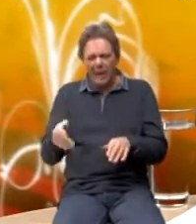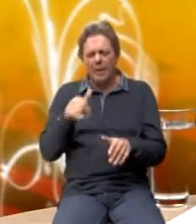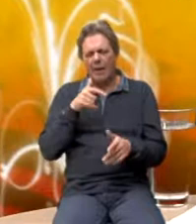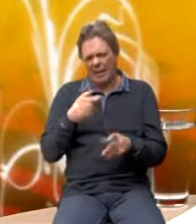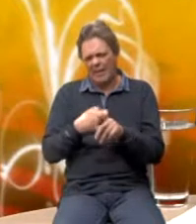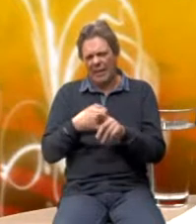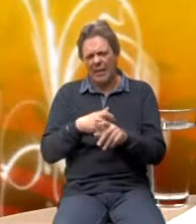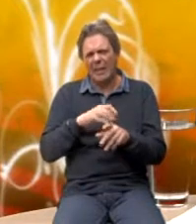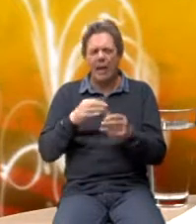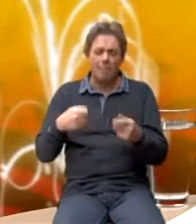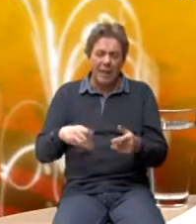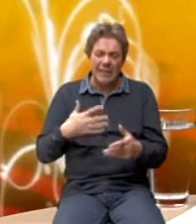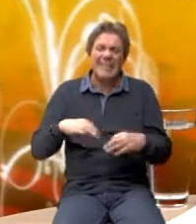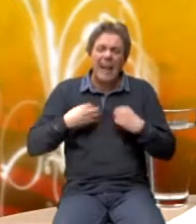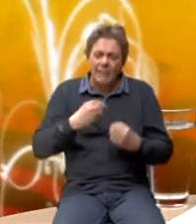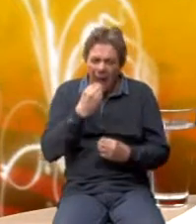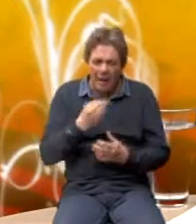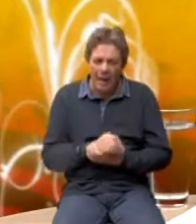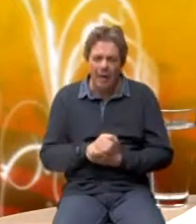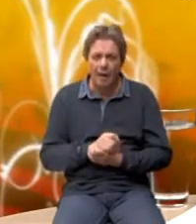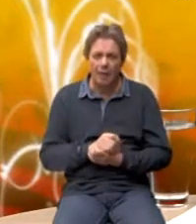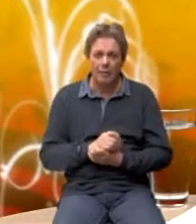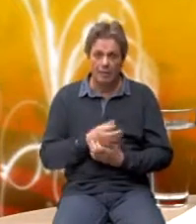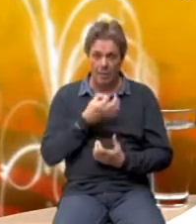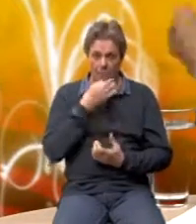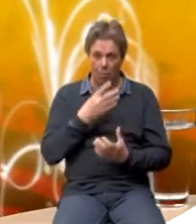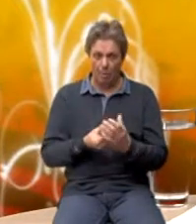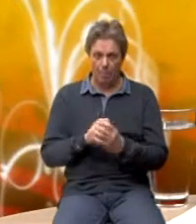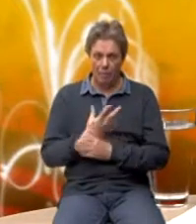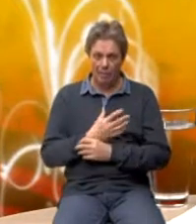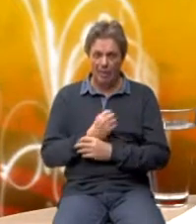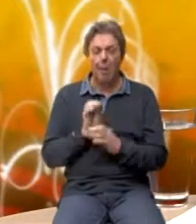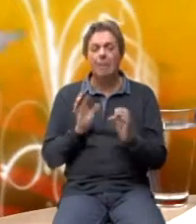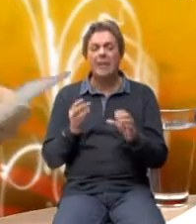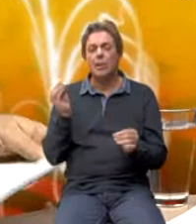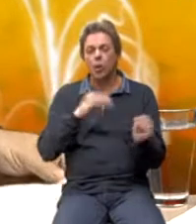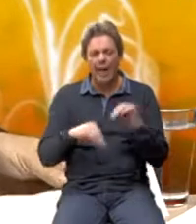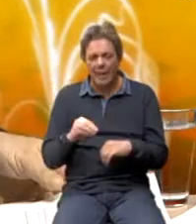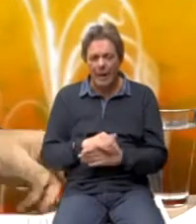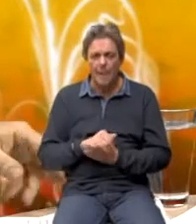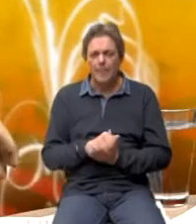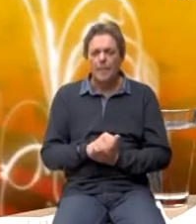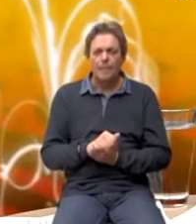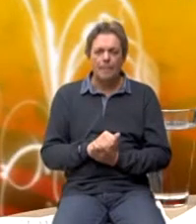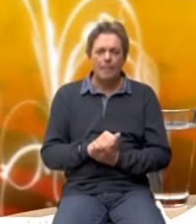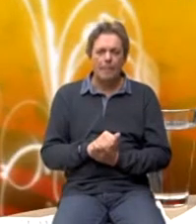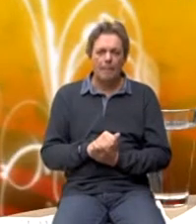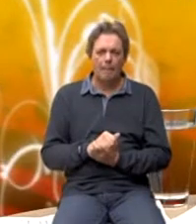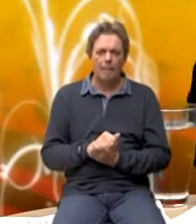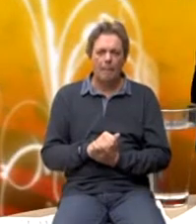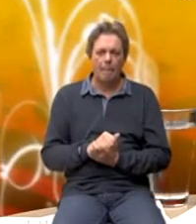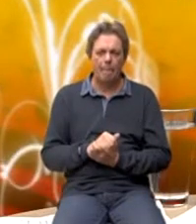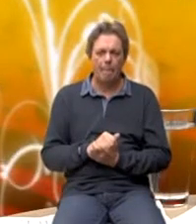plastenicima zdravija ta hrana, bolje proizvedena, bez dodataka nekakvih, ja bih